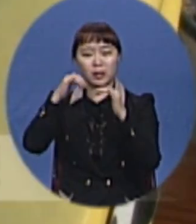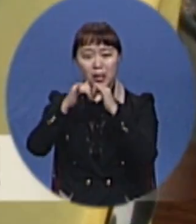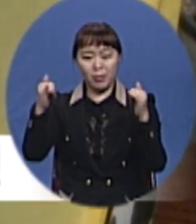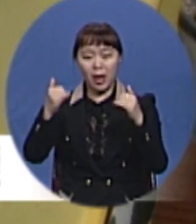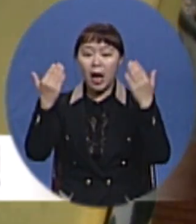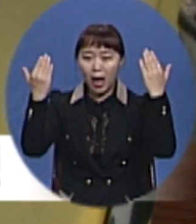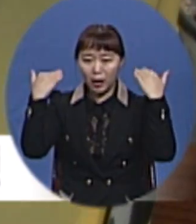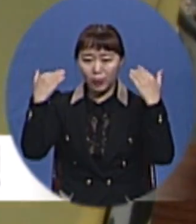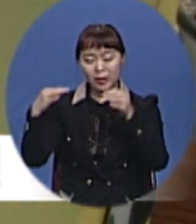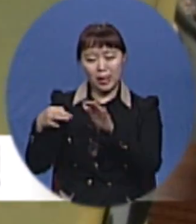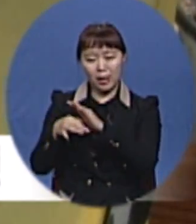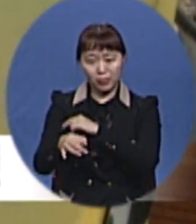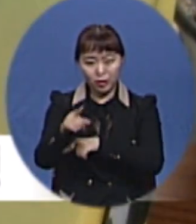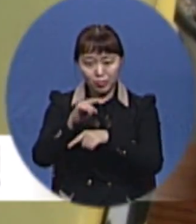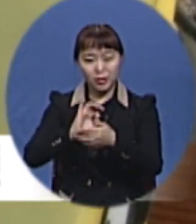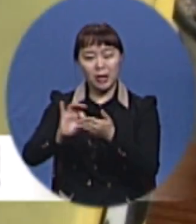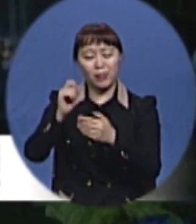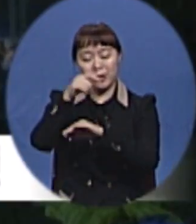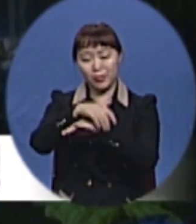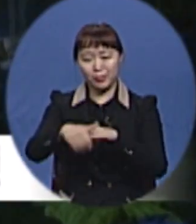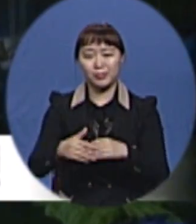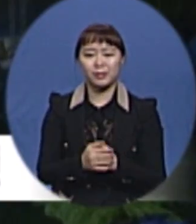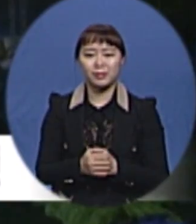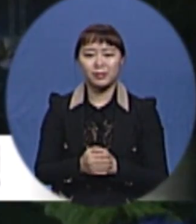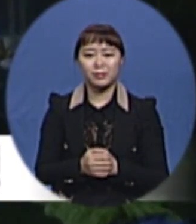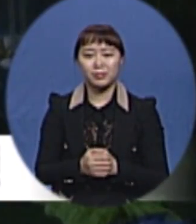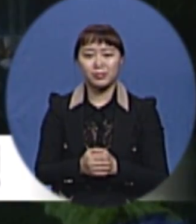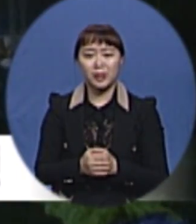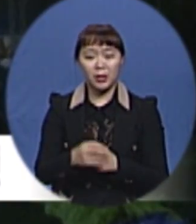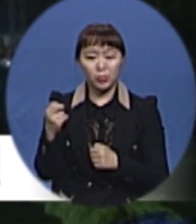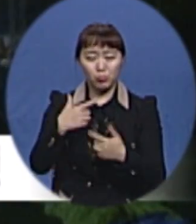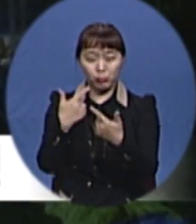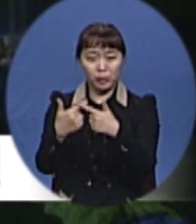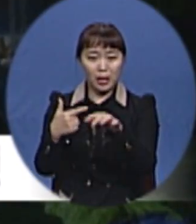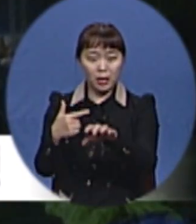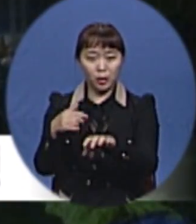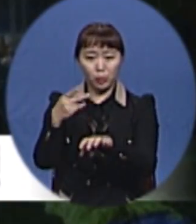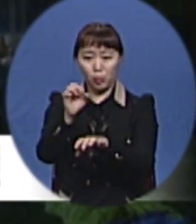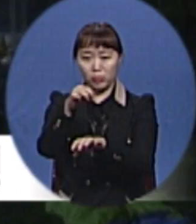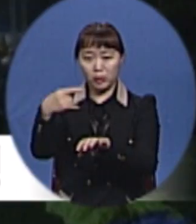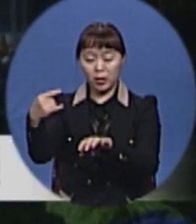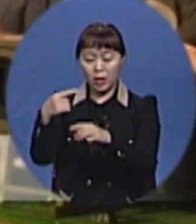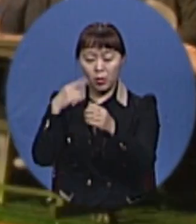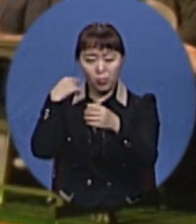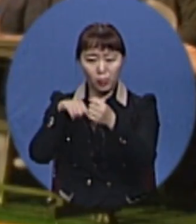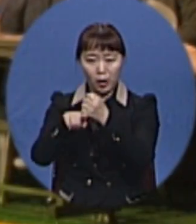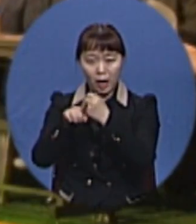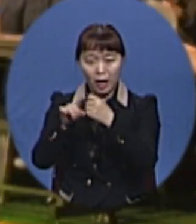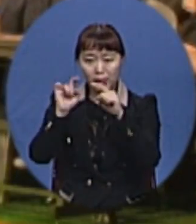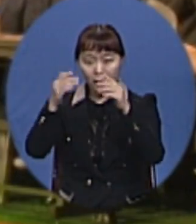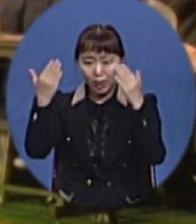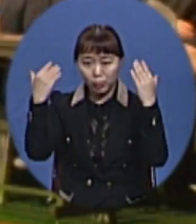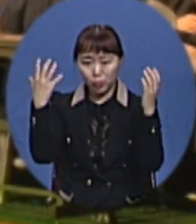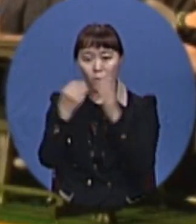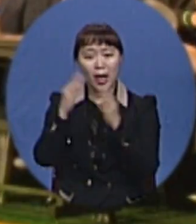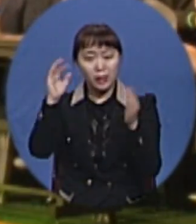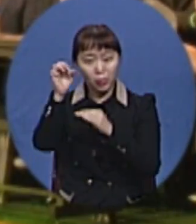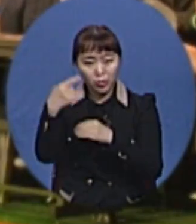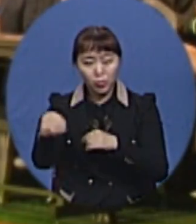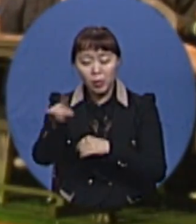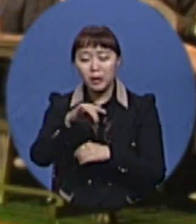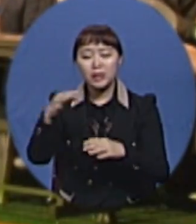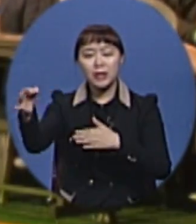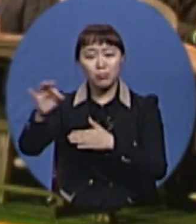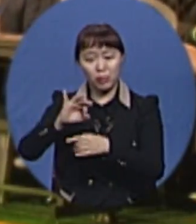학교의 장학금으로 기부할 예정입니다. 또한 부산에 있는 동의과학대학 총학생회에서는 이번 축제